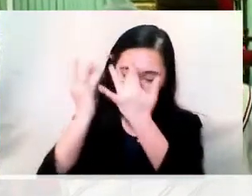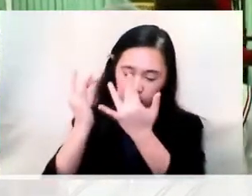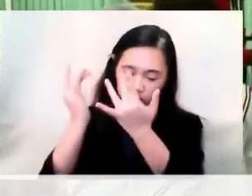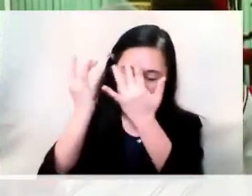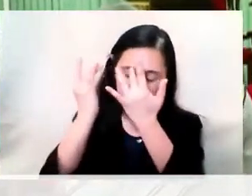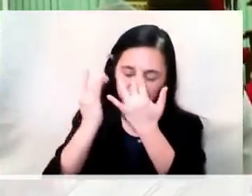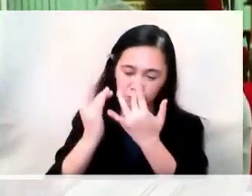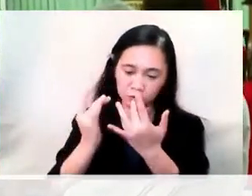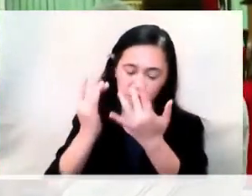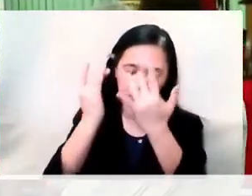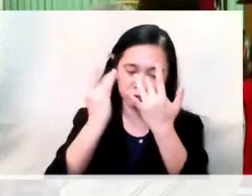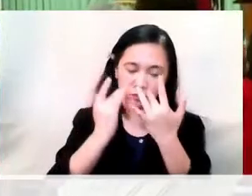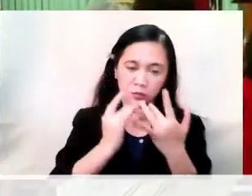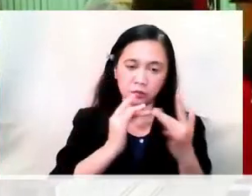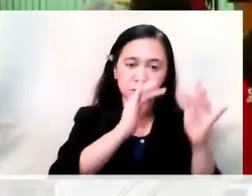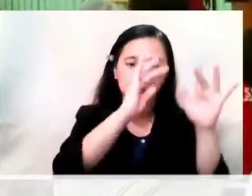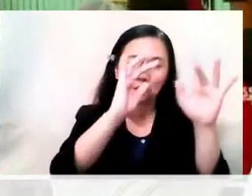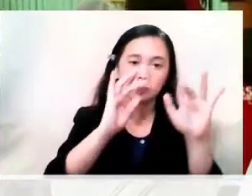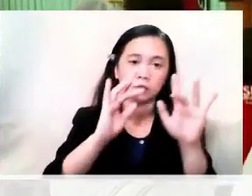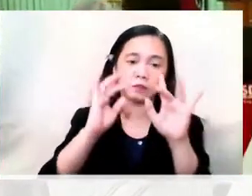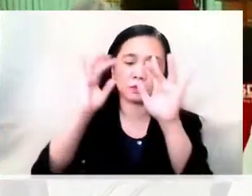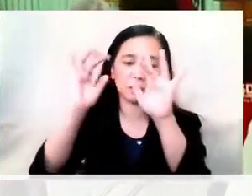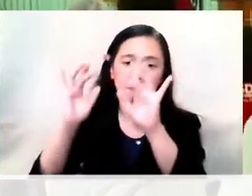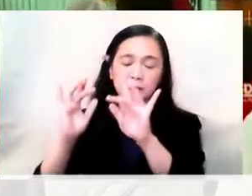maawa ka sa